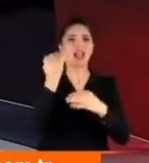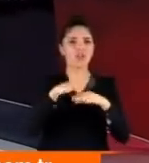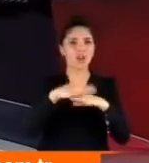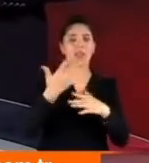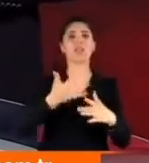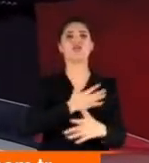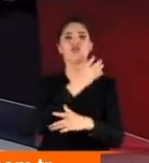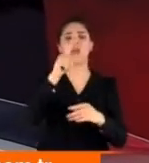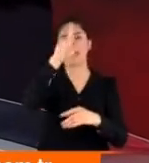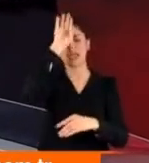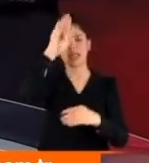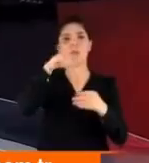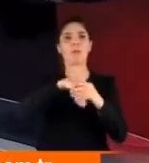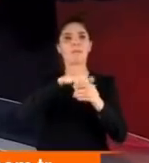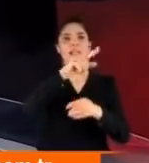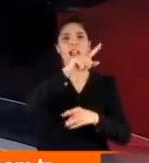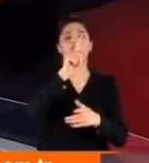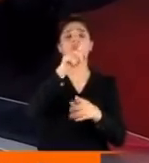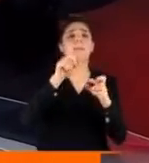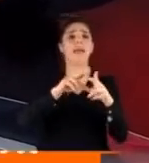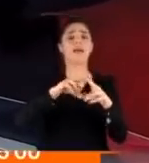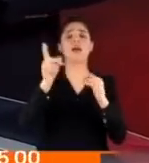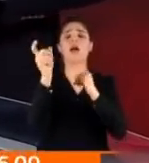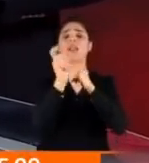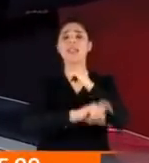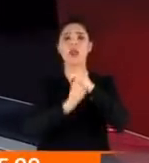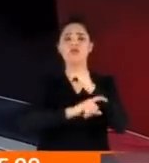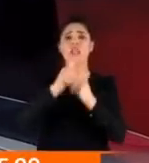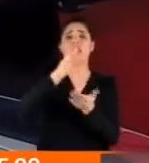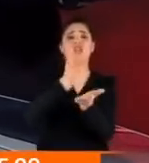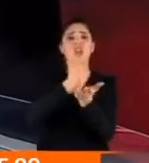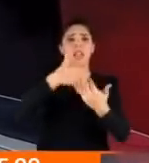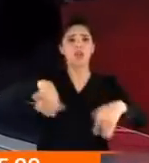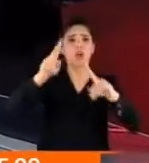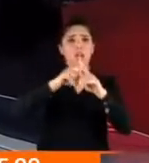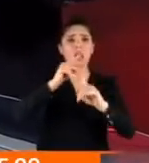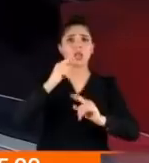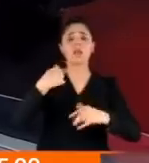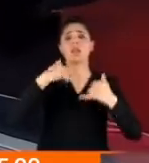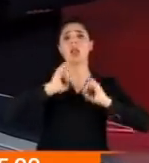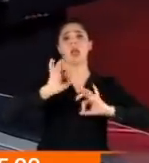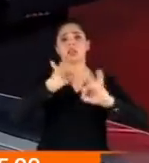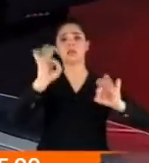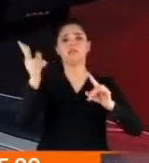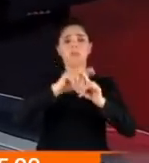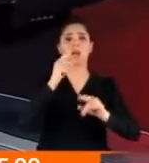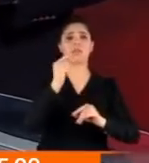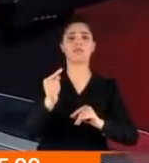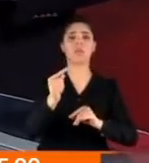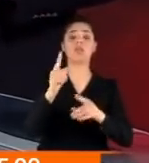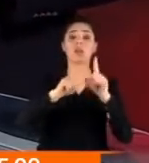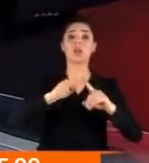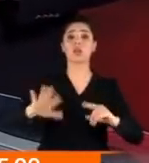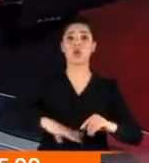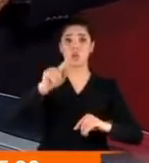Milletvekili Sezgin Tanrıkulu PKK'lı teröristlerin cenaze törenlerine katılıyor dedi. Bundan rahatsızlık duyuyoruz diye de ekledi. Kılıçdaroğlu'nun